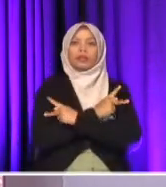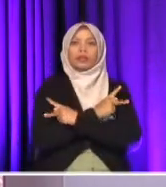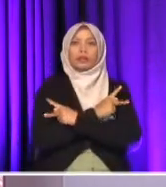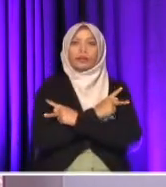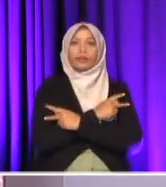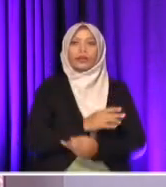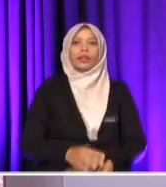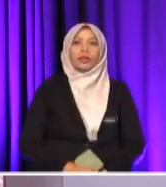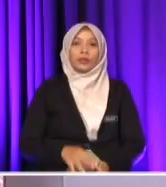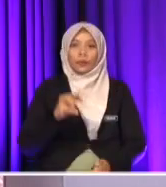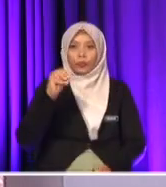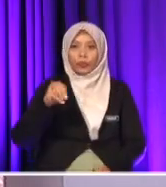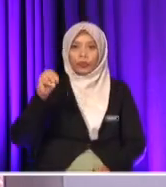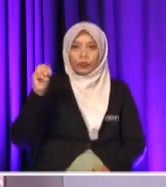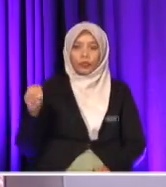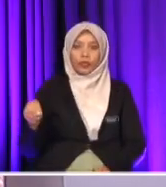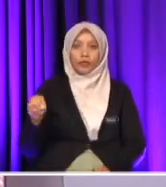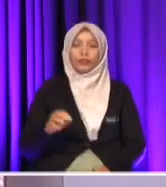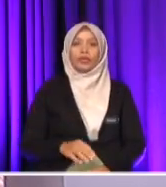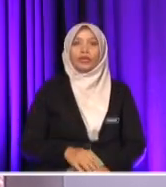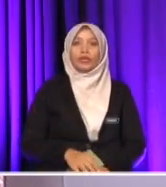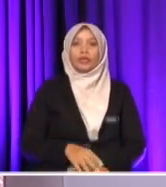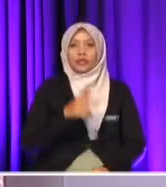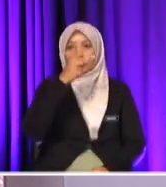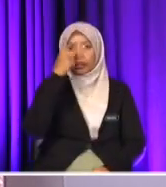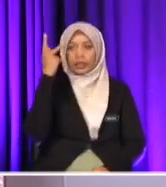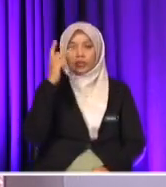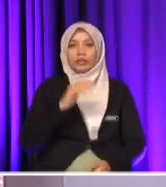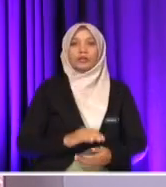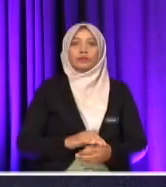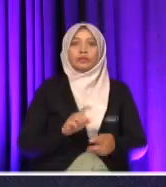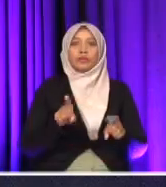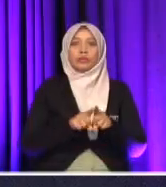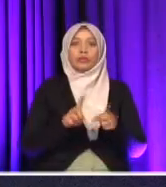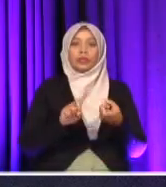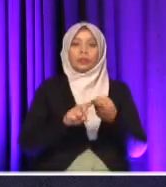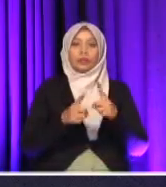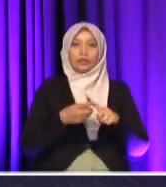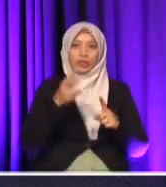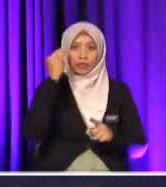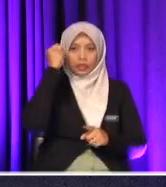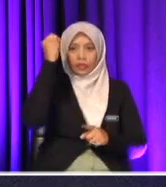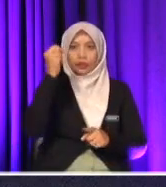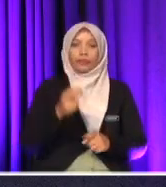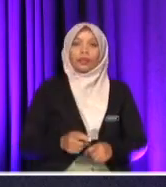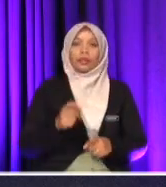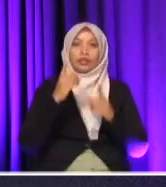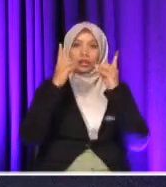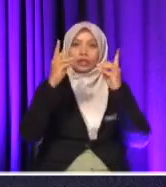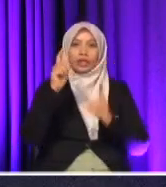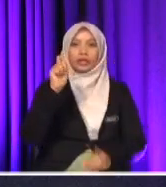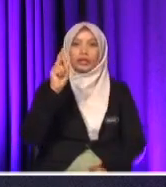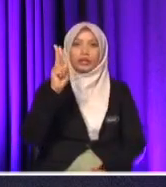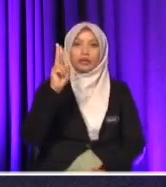Iman, Afiq, Zulaika dan juga Fikri kerana sudi bersama-sama dengan semua kawan-kawan yang sedang menonton Didik TV KPM. Kekal